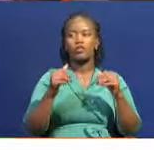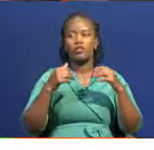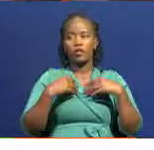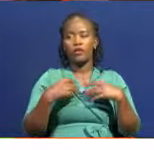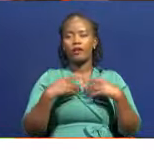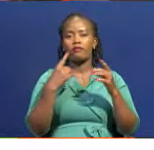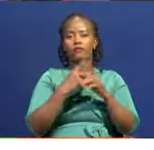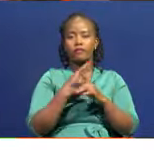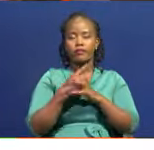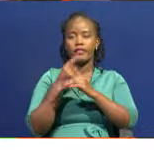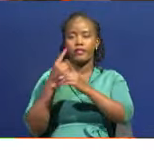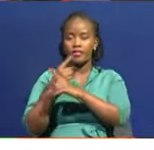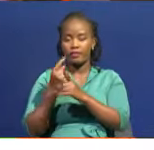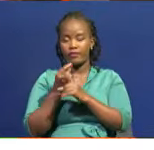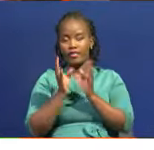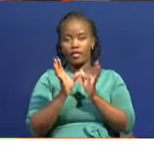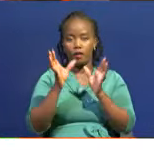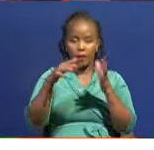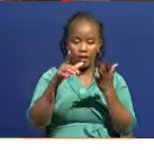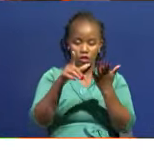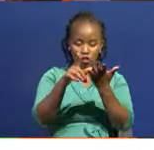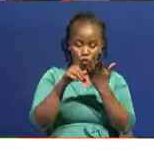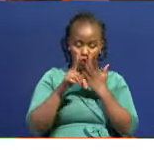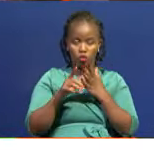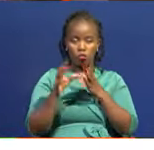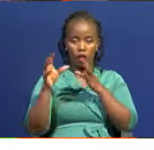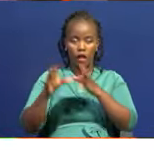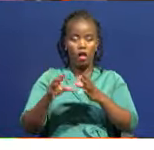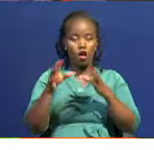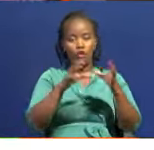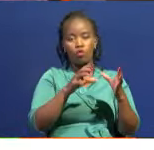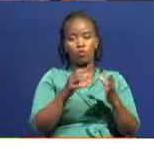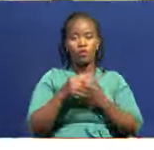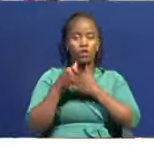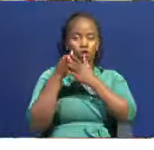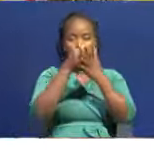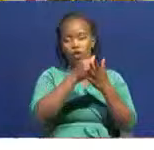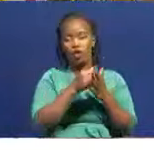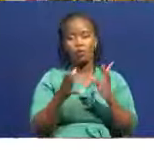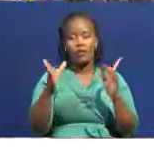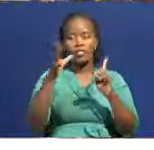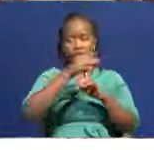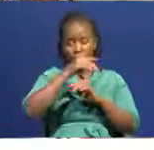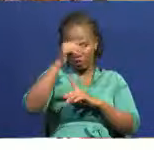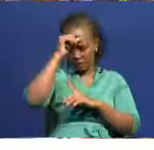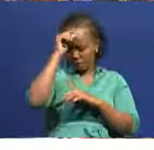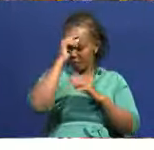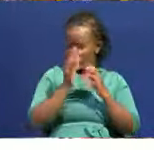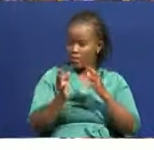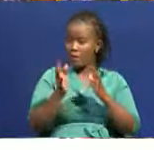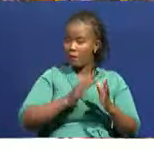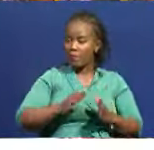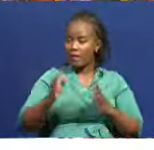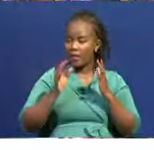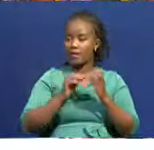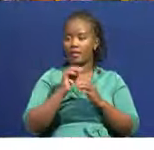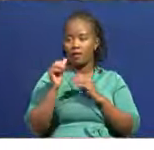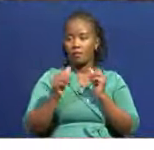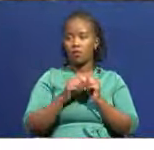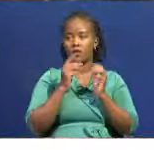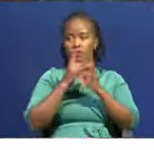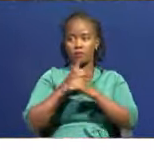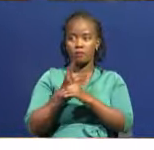zinazotoa mikopo kwa makundi mbalimbali ili kuimarisha utendakazi na utekelezaji wa mipango ya serikali ya kutoa ufadhili kwa